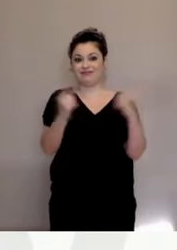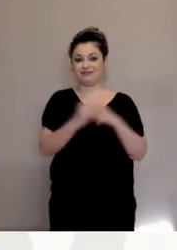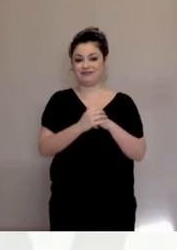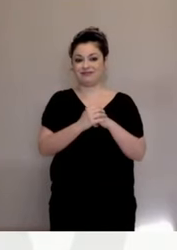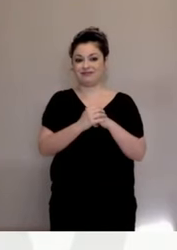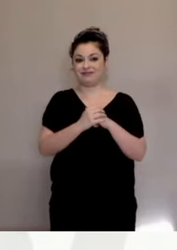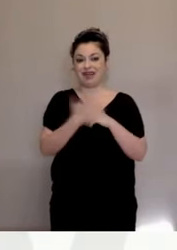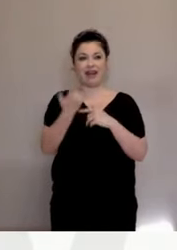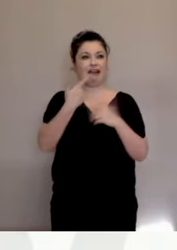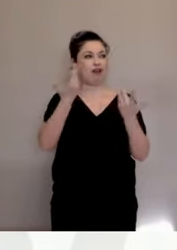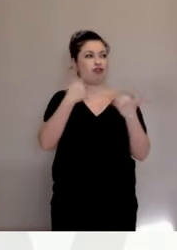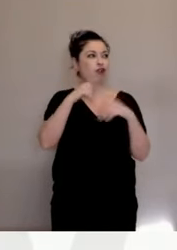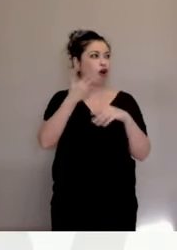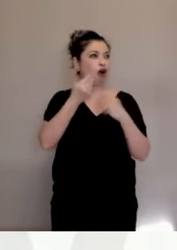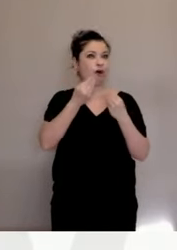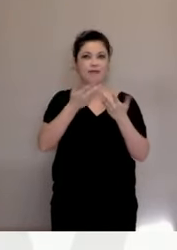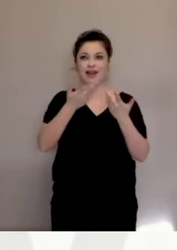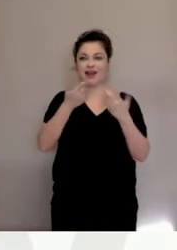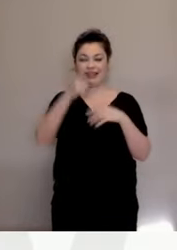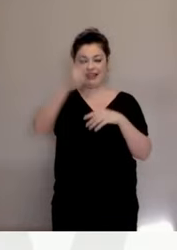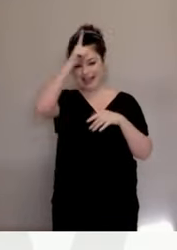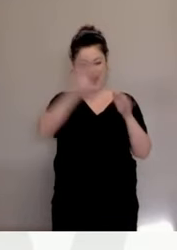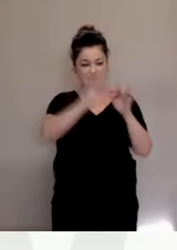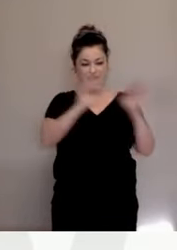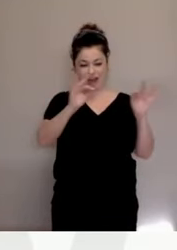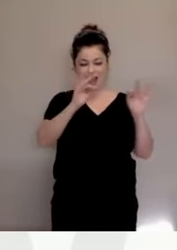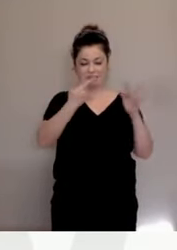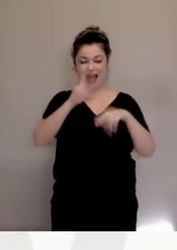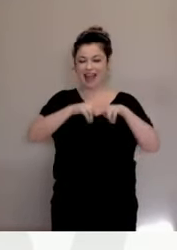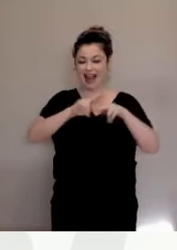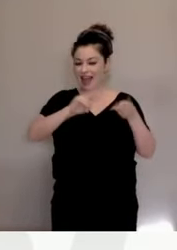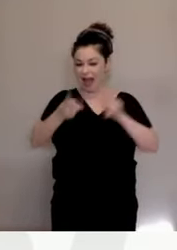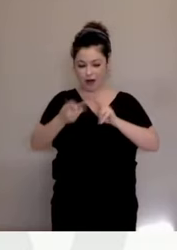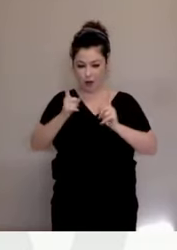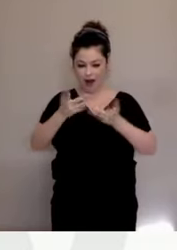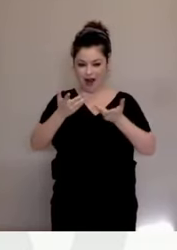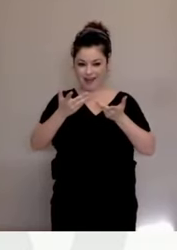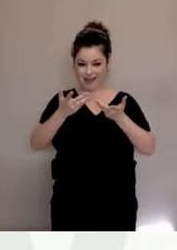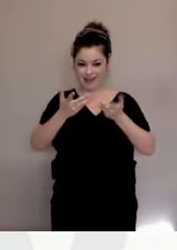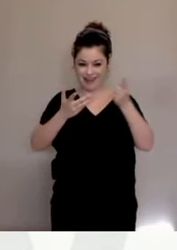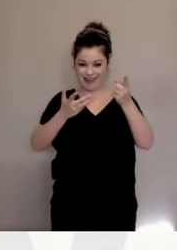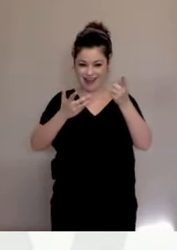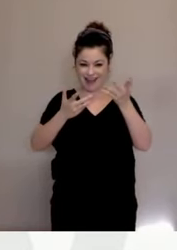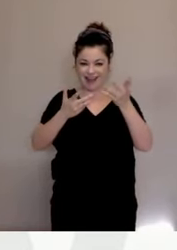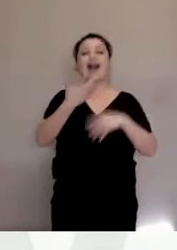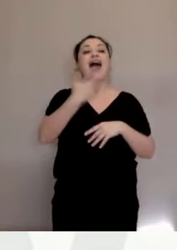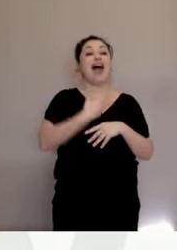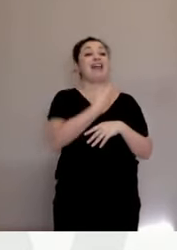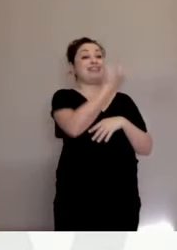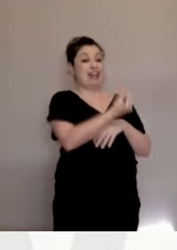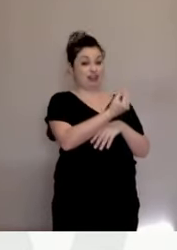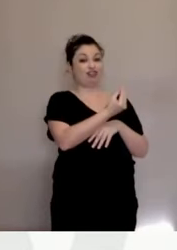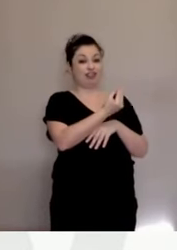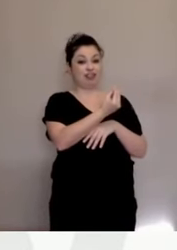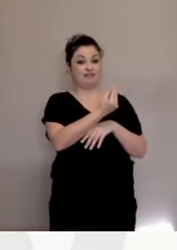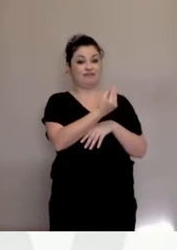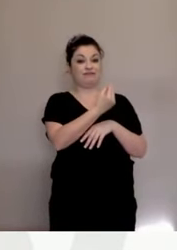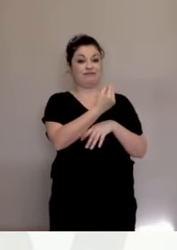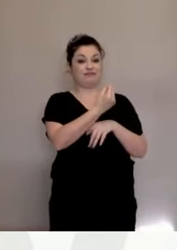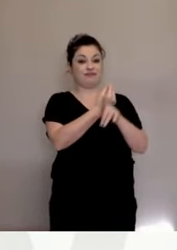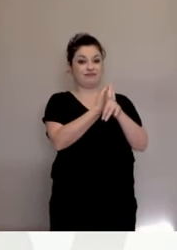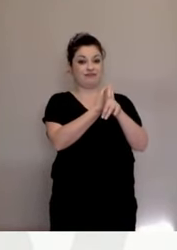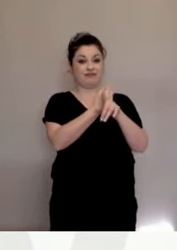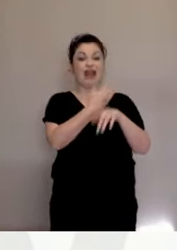non so come si dice Dasein in italiano. Esserci. In francese, eh?